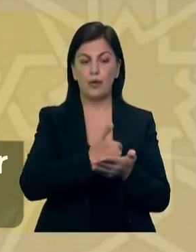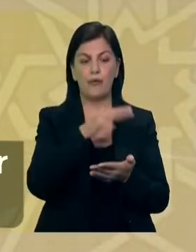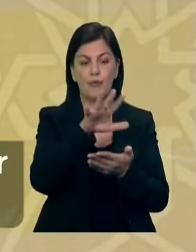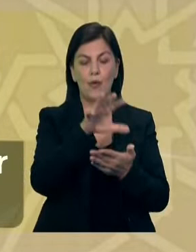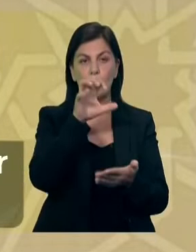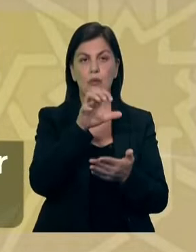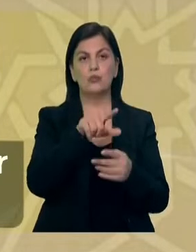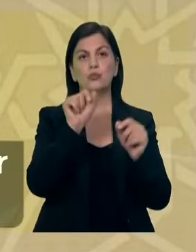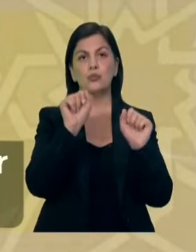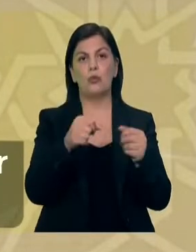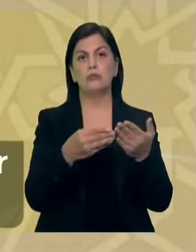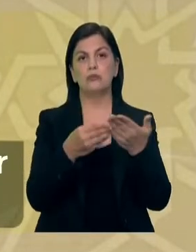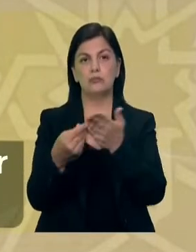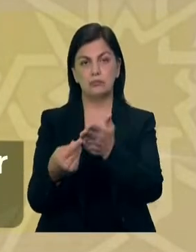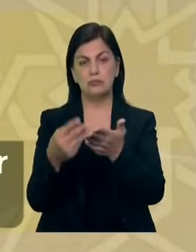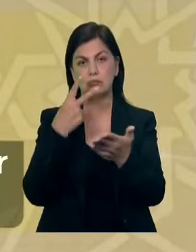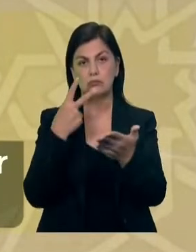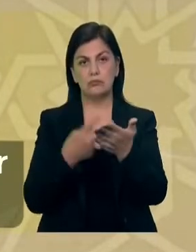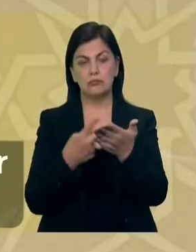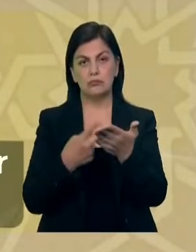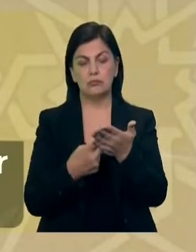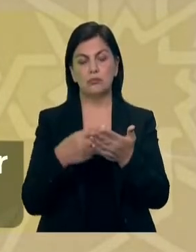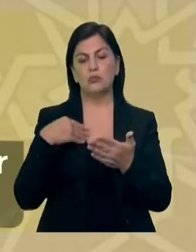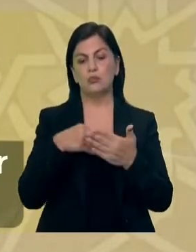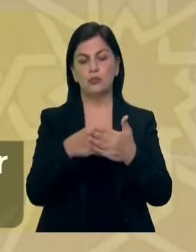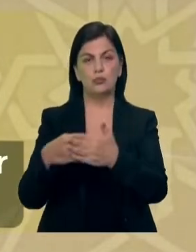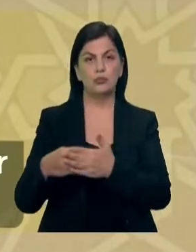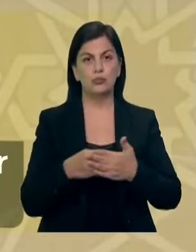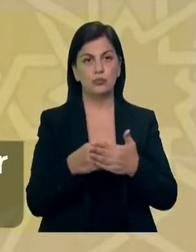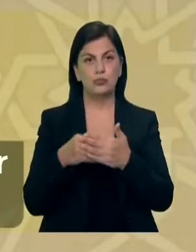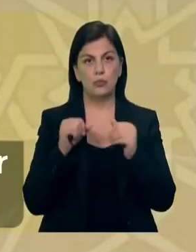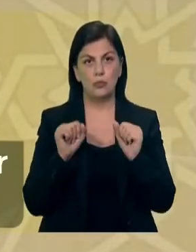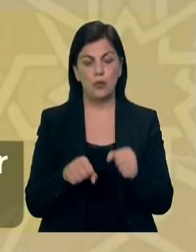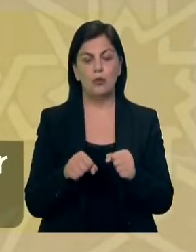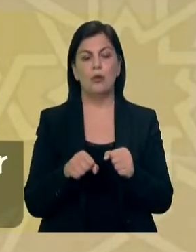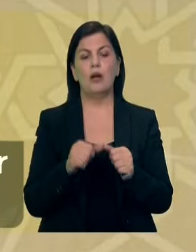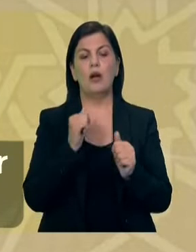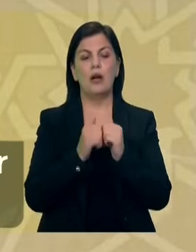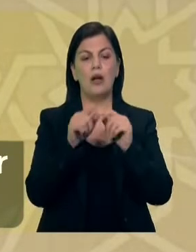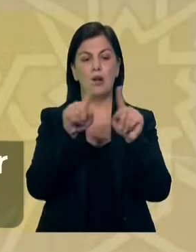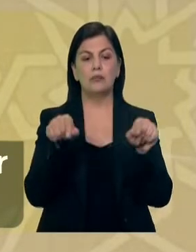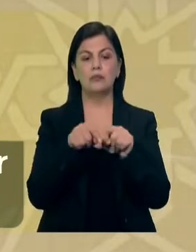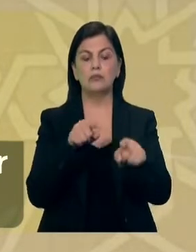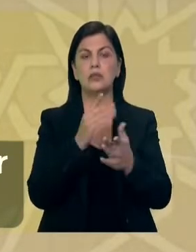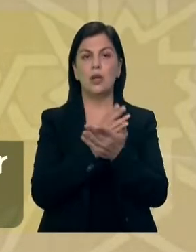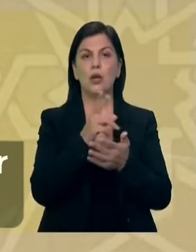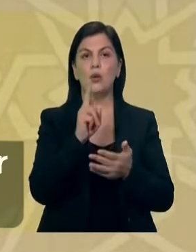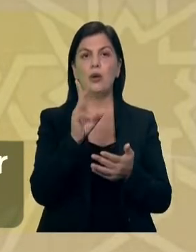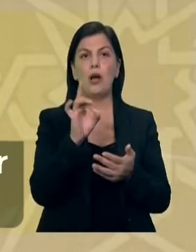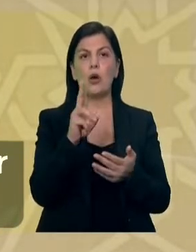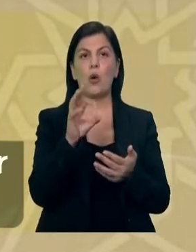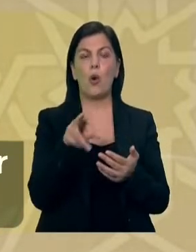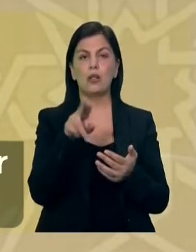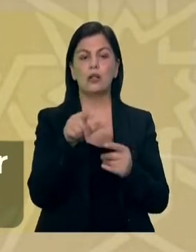yəni kağız formasında da üzündə saxlaya bilər. Hər iki sertifikatın üzərində QR kod mövcuddur, yəni o